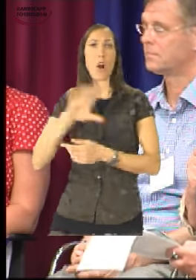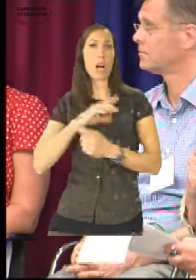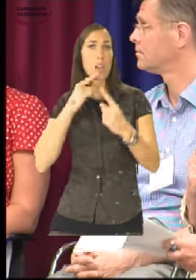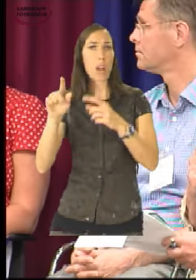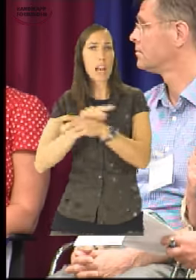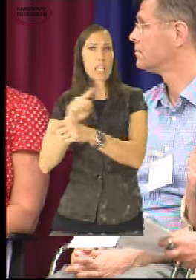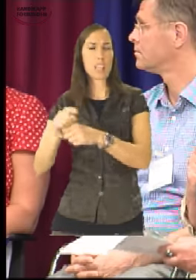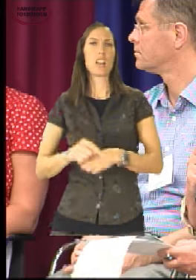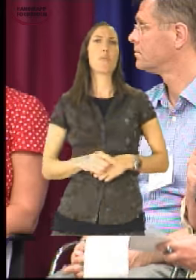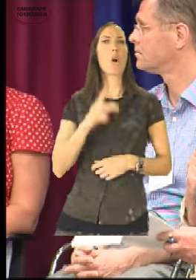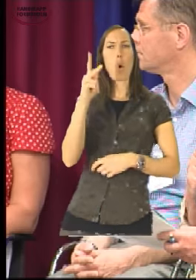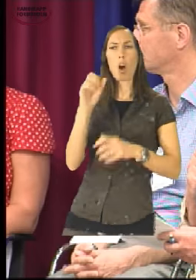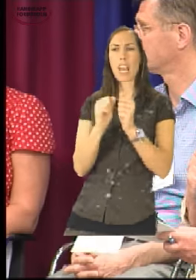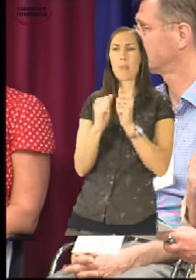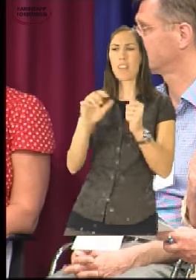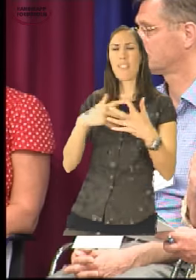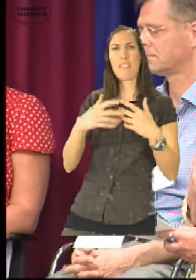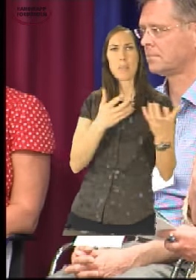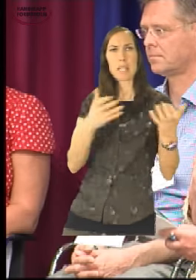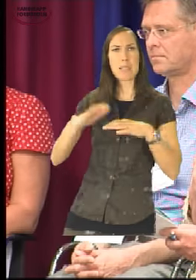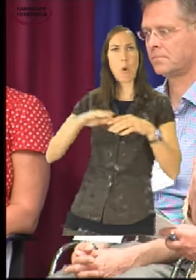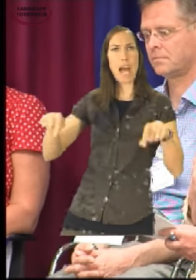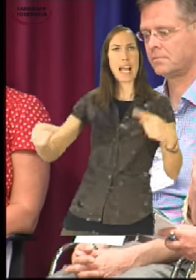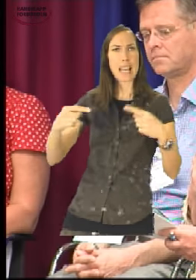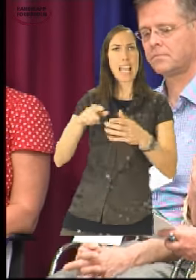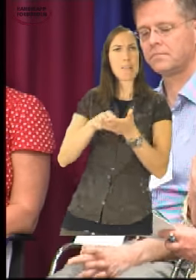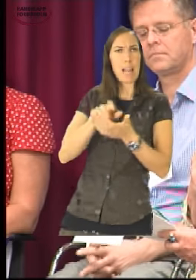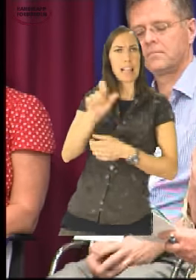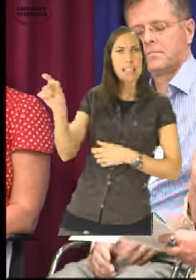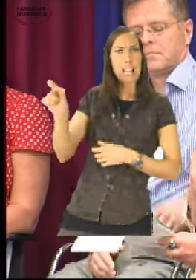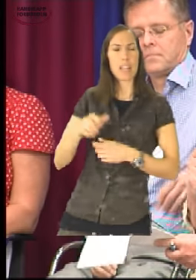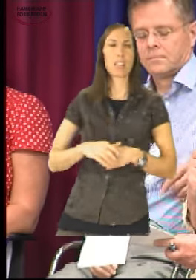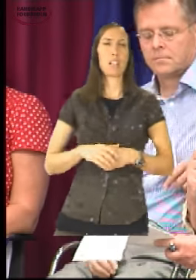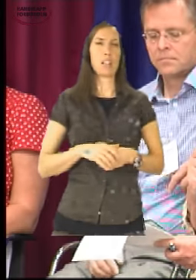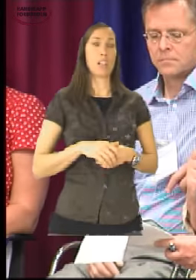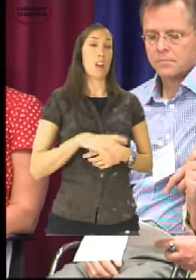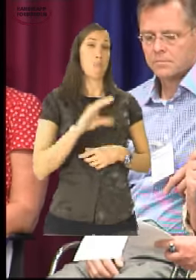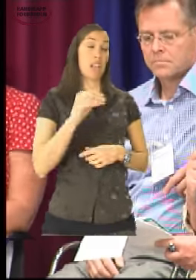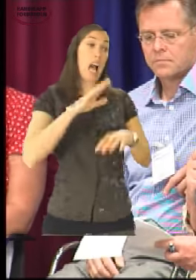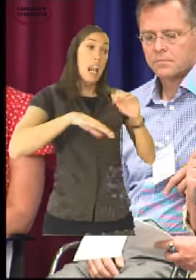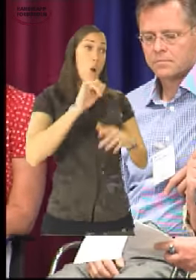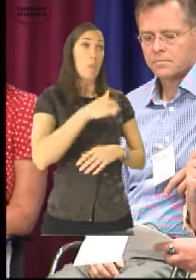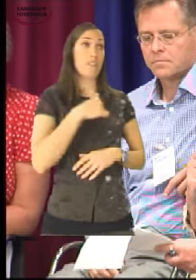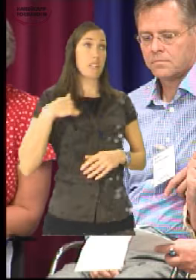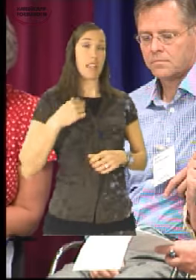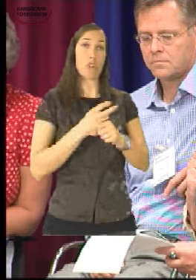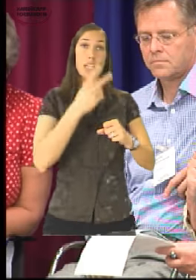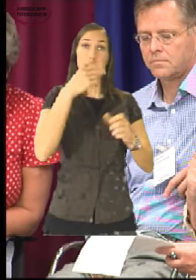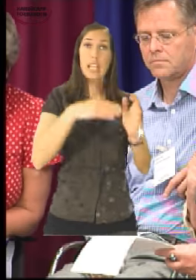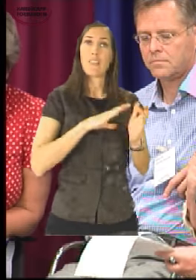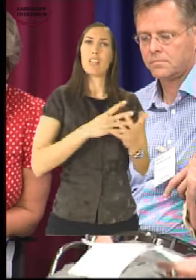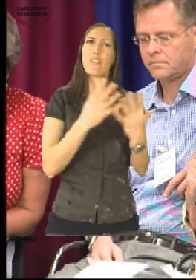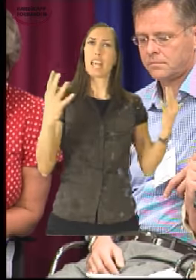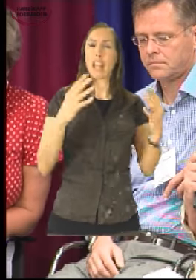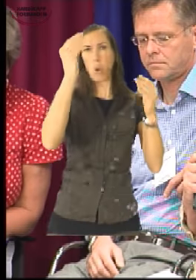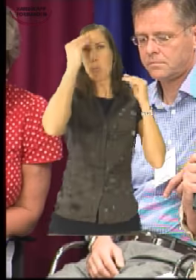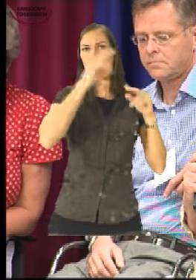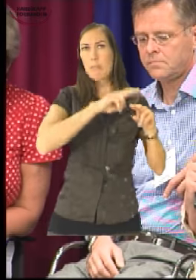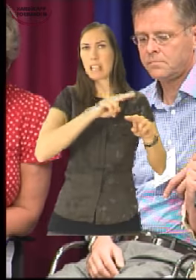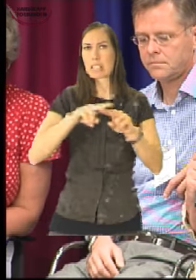brist på allergispecialister? Och det handlar ju om, vi har sett till att det finns fler utbildningsplatser. Men det är